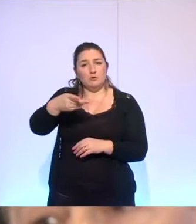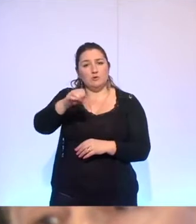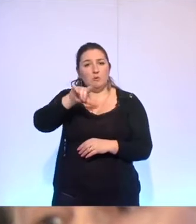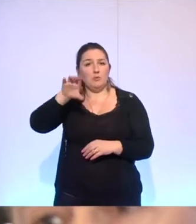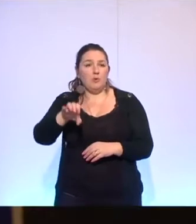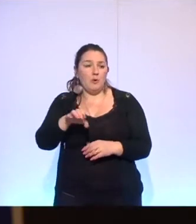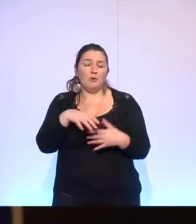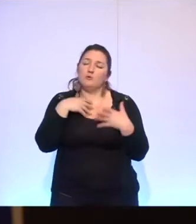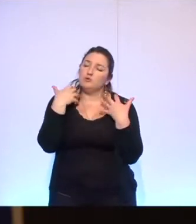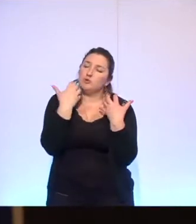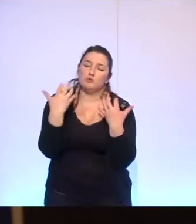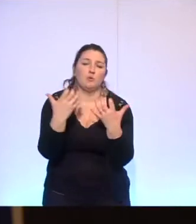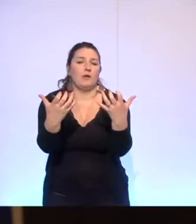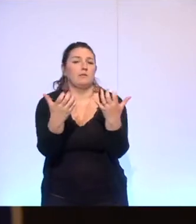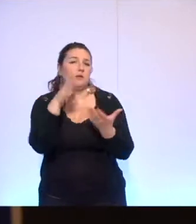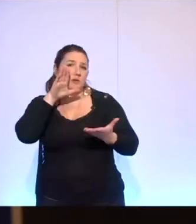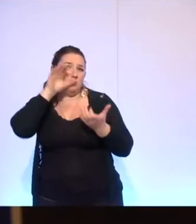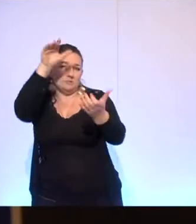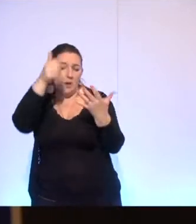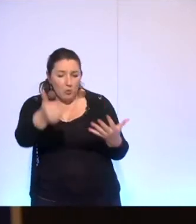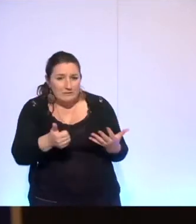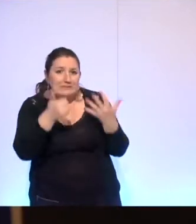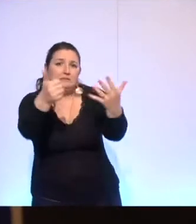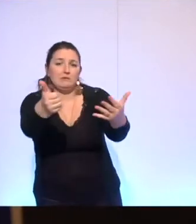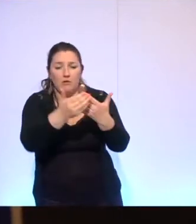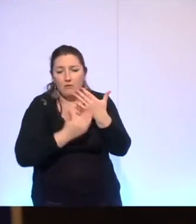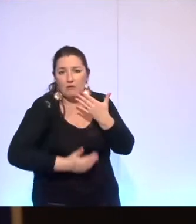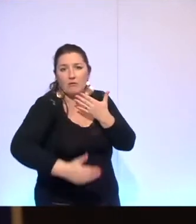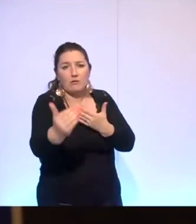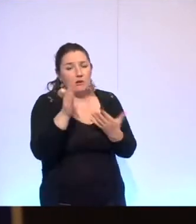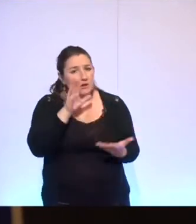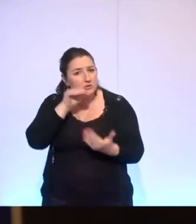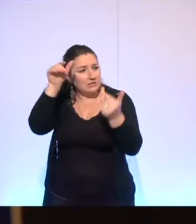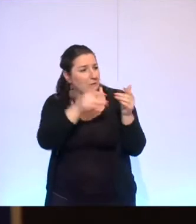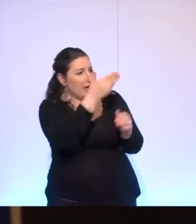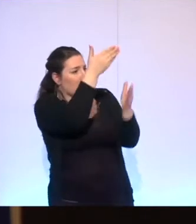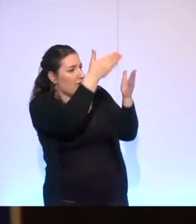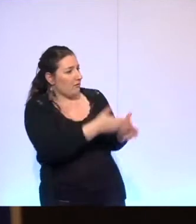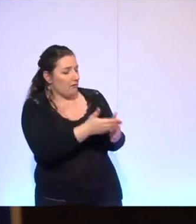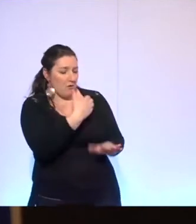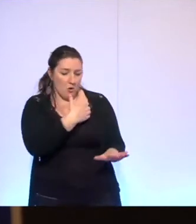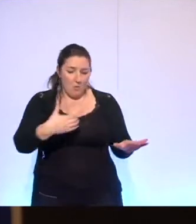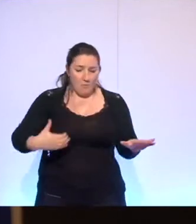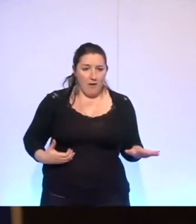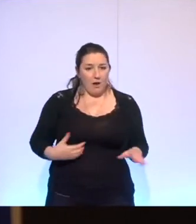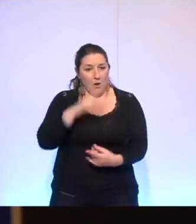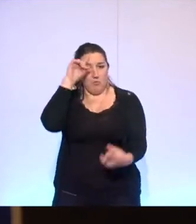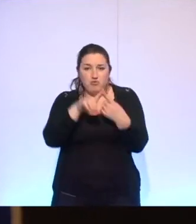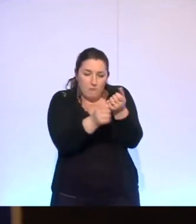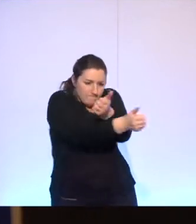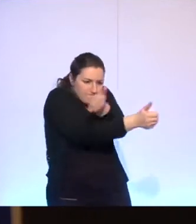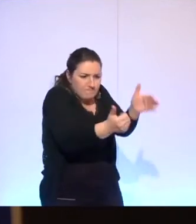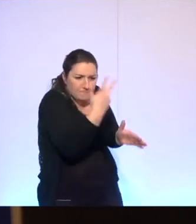espère néanmoins pour les 6 années à venir, c'est que vous soyez bien le maire, non pas d'une fraction ou d'une faction